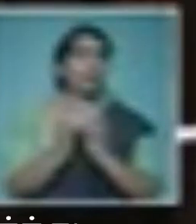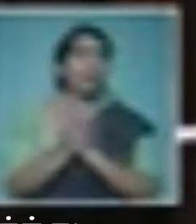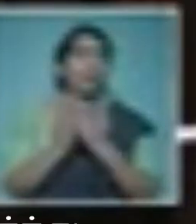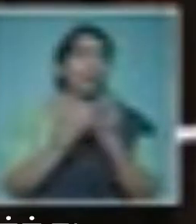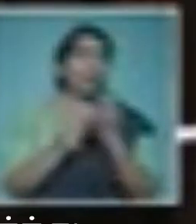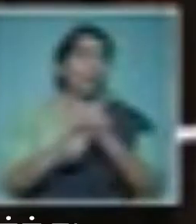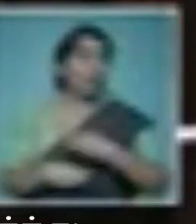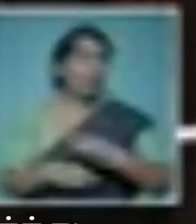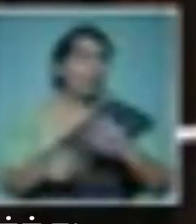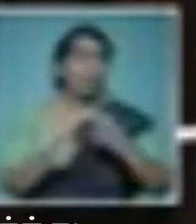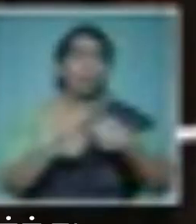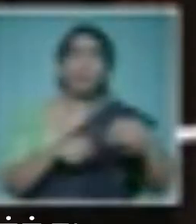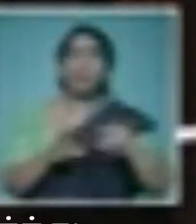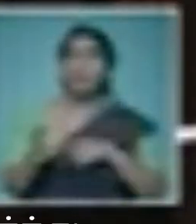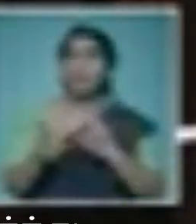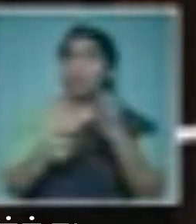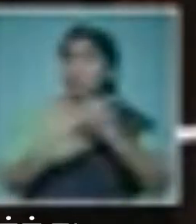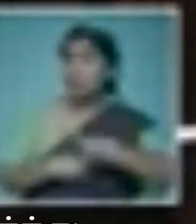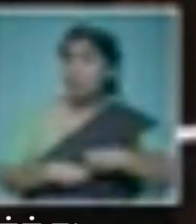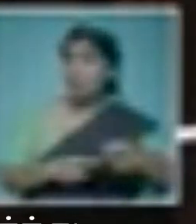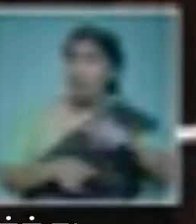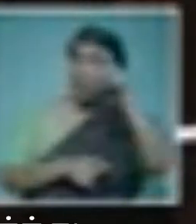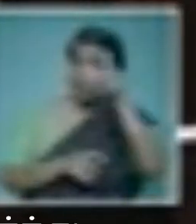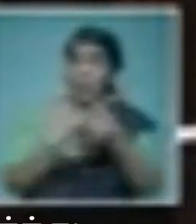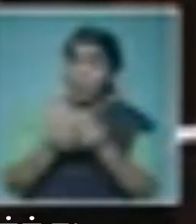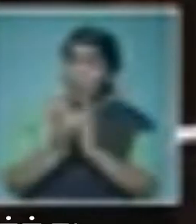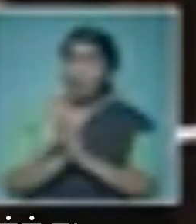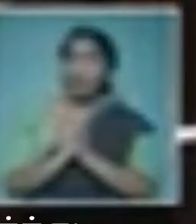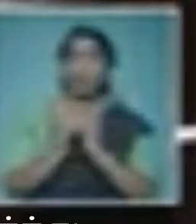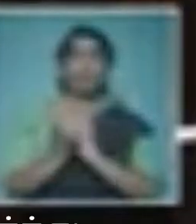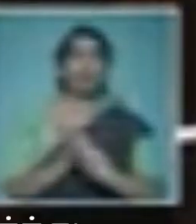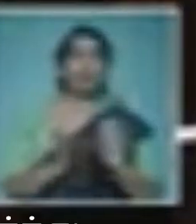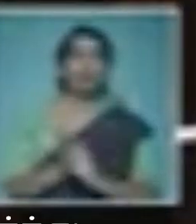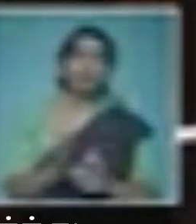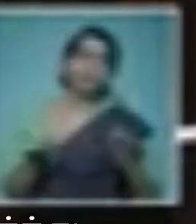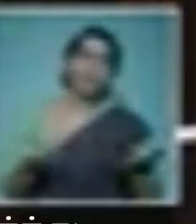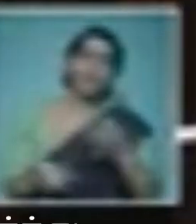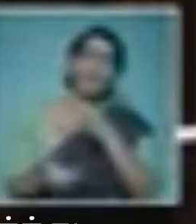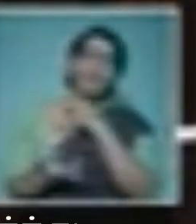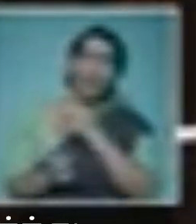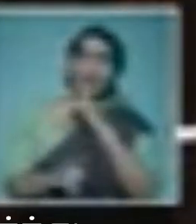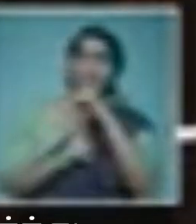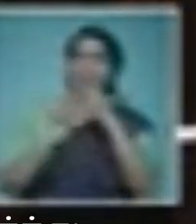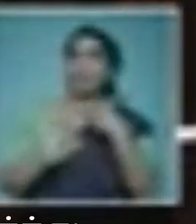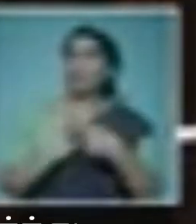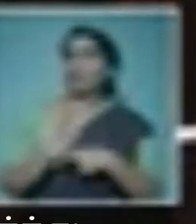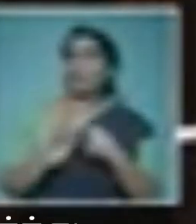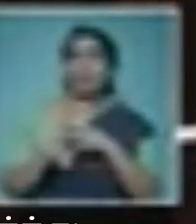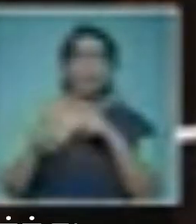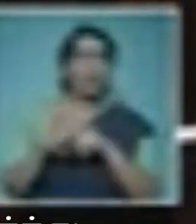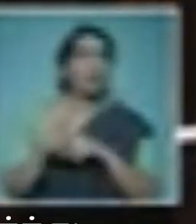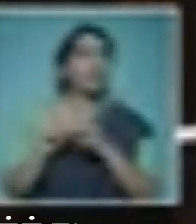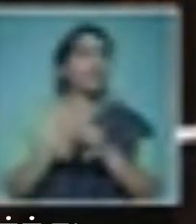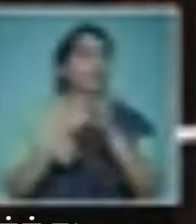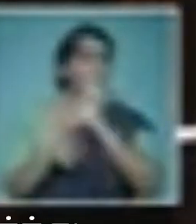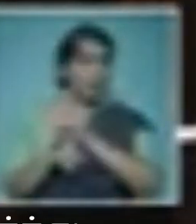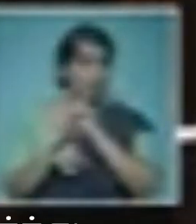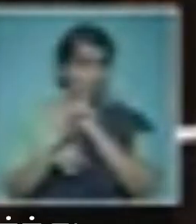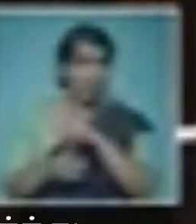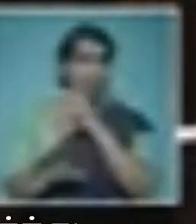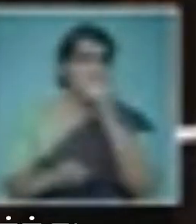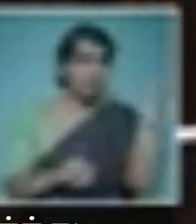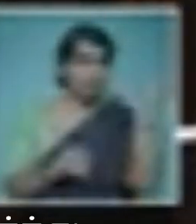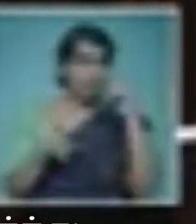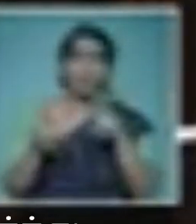ආර්ථික ඝාතනය කරේ කවුද කියලා ආර්ථික ඝාතකයාම ඝාතනය ගැන පොතක් කියලා. ඉතින් මේ වගේ විහිළුවක් මේ රට වෙලා තියෙන්නේ. ඉතින් ජනාධිපතිතුමා කියනවනම් මේ කතාවේ